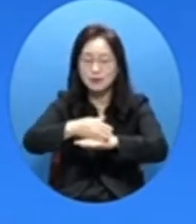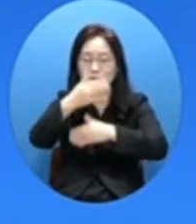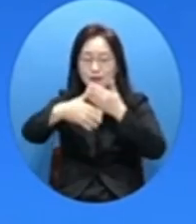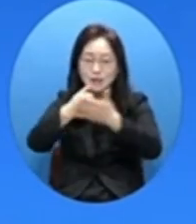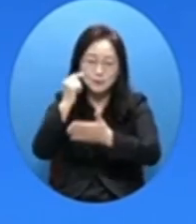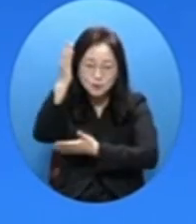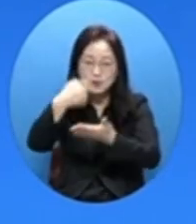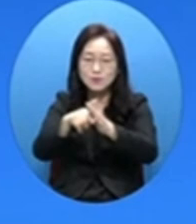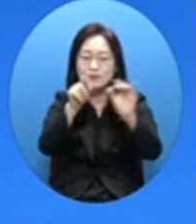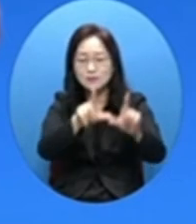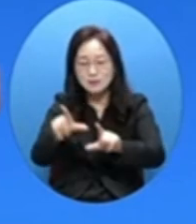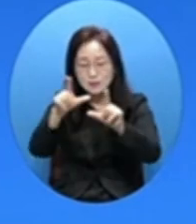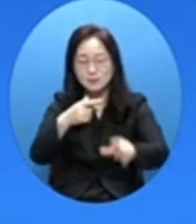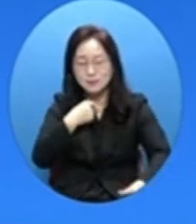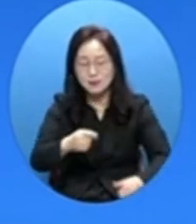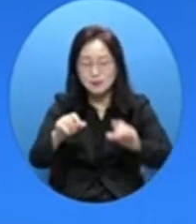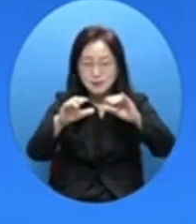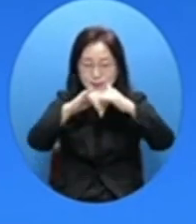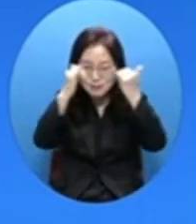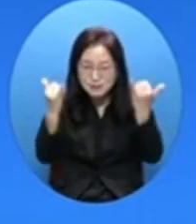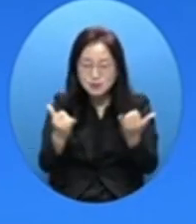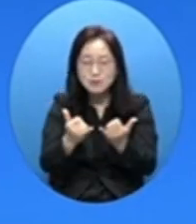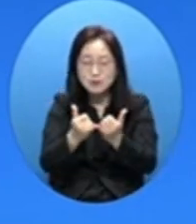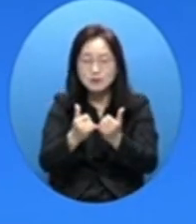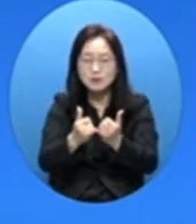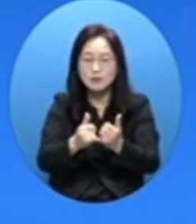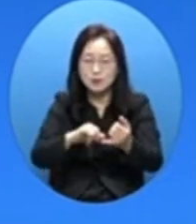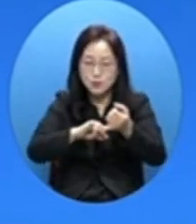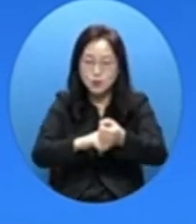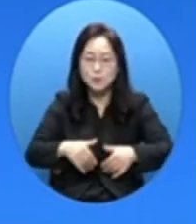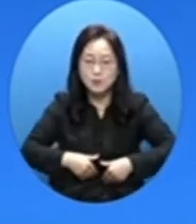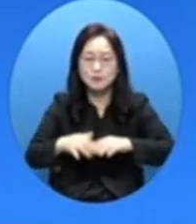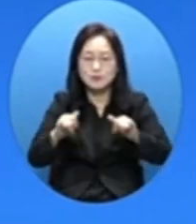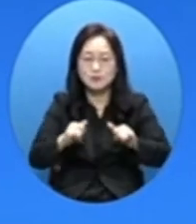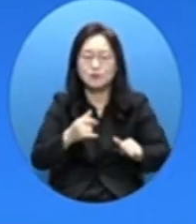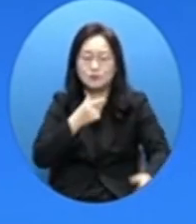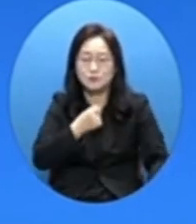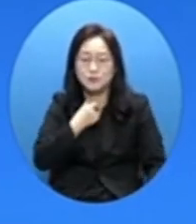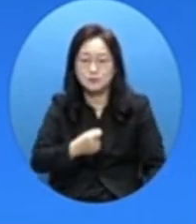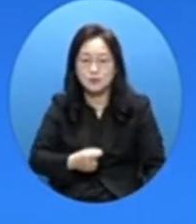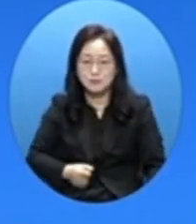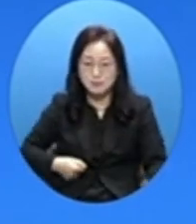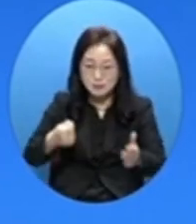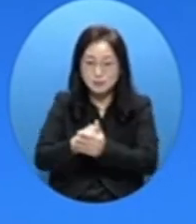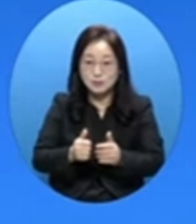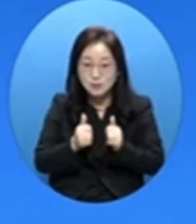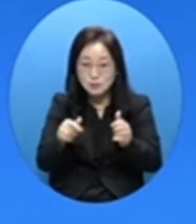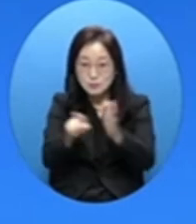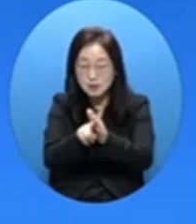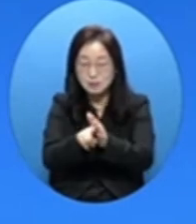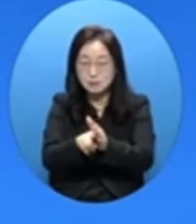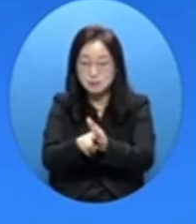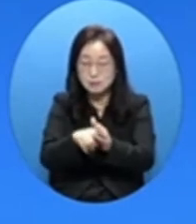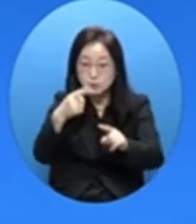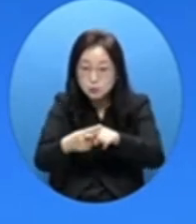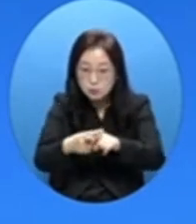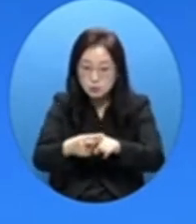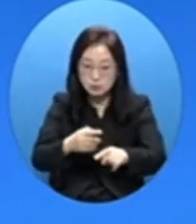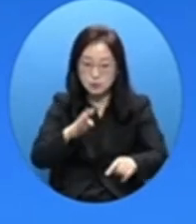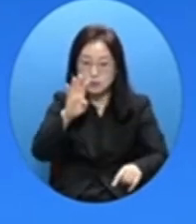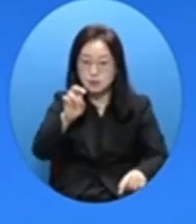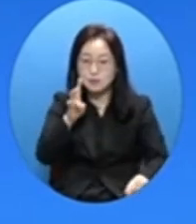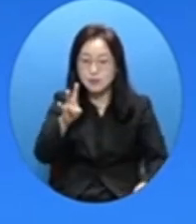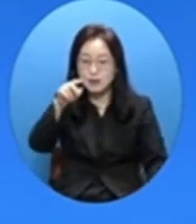살겠습니다. 세상에서 꼭 필요한 사람이 되겠습니다. 결심하고 열심히 신앙생활을 하려고 하는데 그냥 폐결핵이 왔습니다. 폐결핵